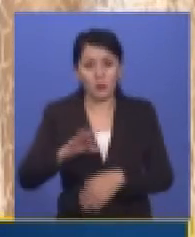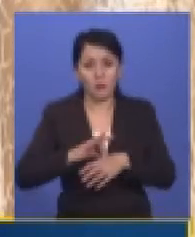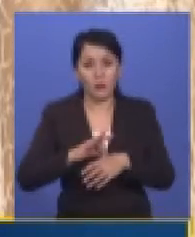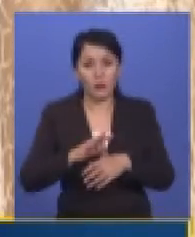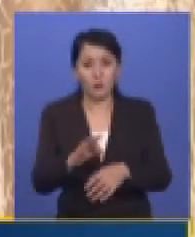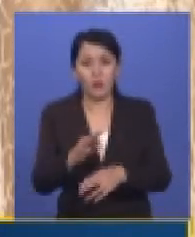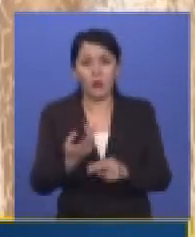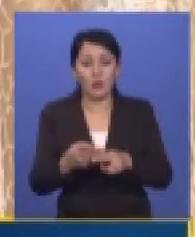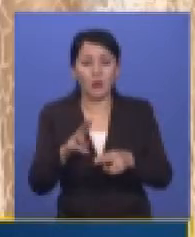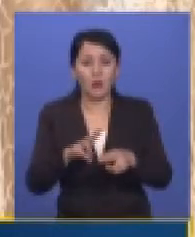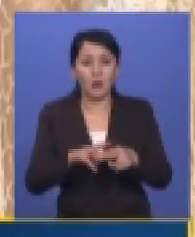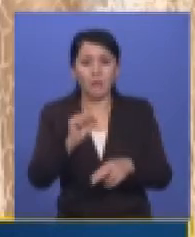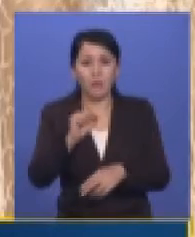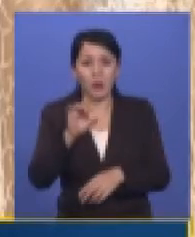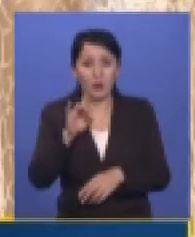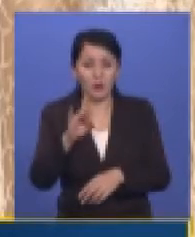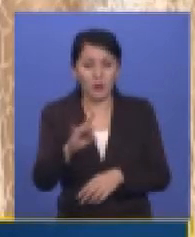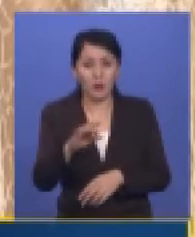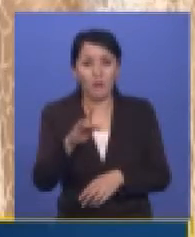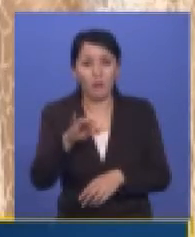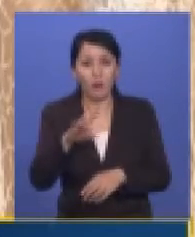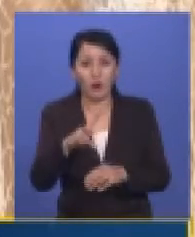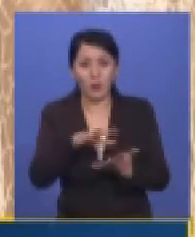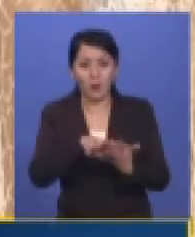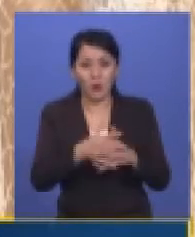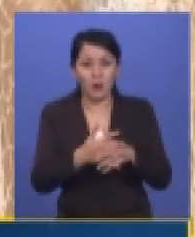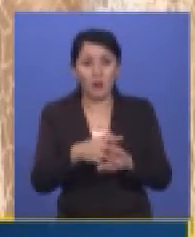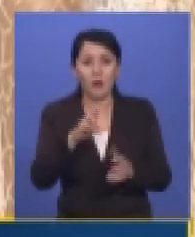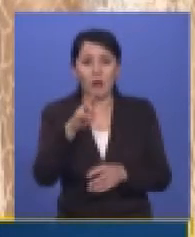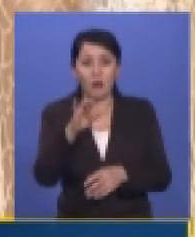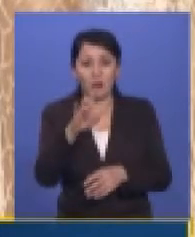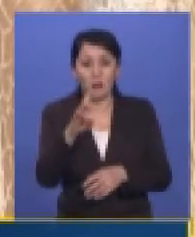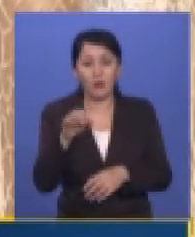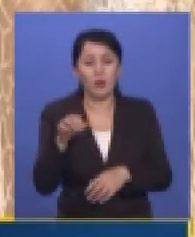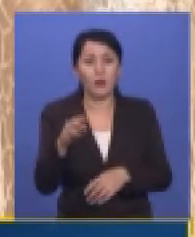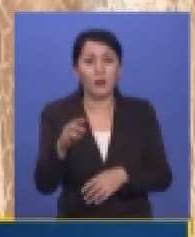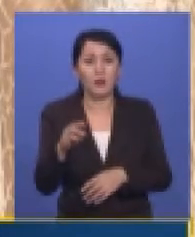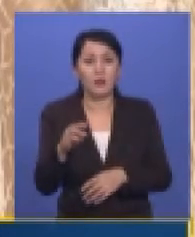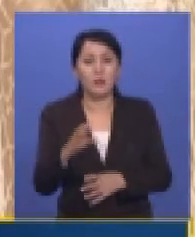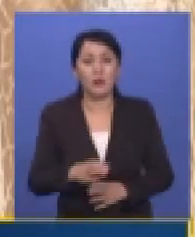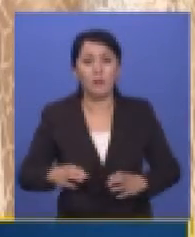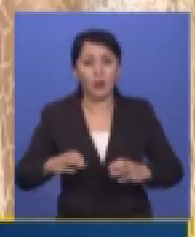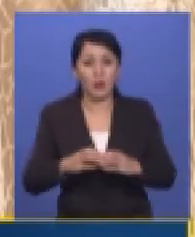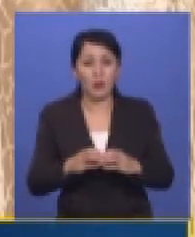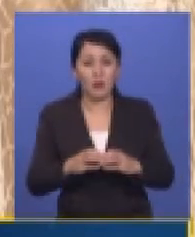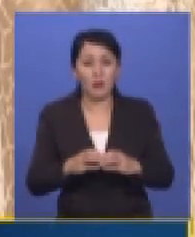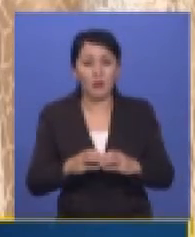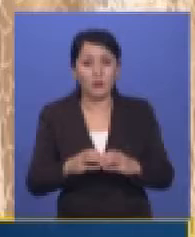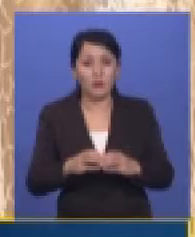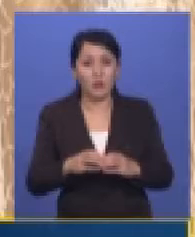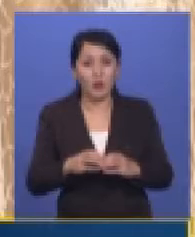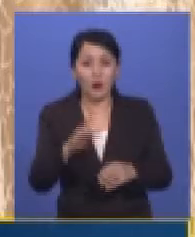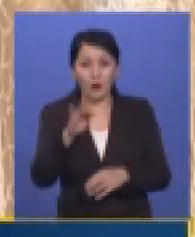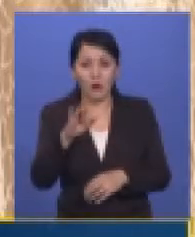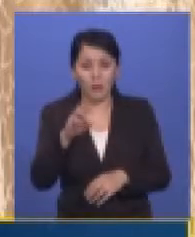комплекс. Ақжар ауданындағы Горьковский елді мекеніндегі Ақниет агро жауапкершілігі шектеулі серіктестігі биыл қарамалдан сібір